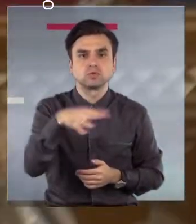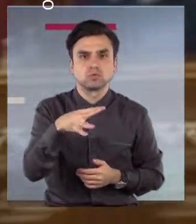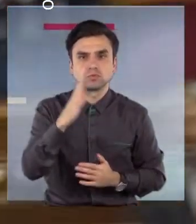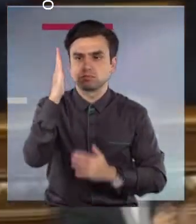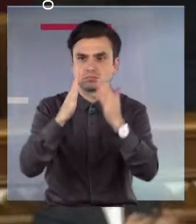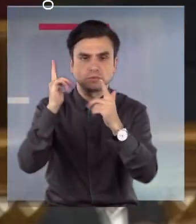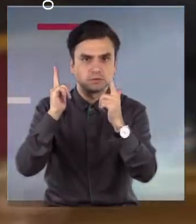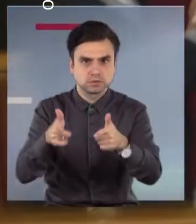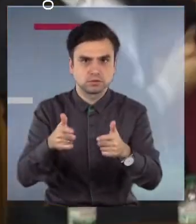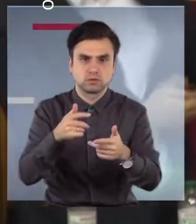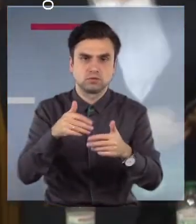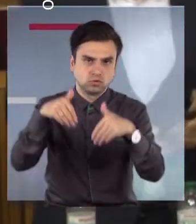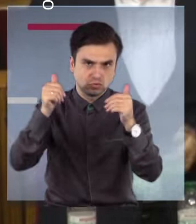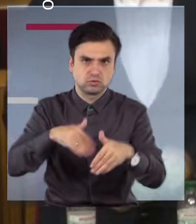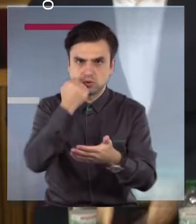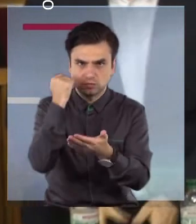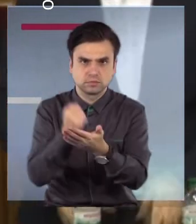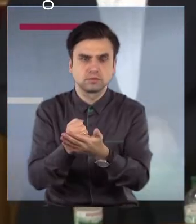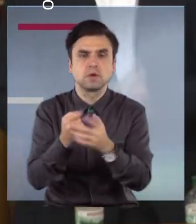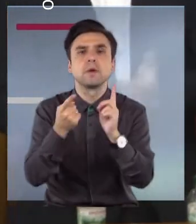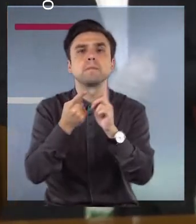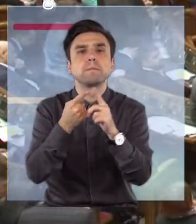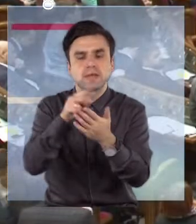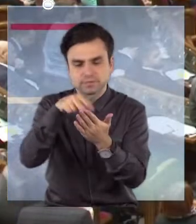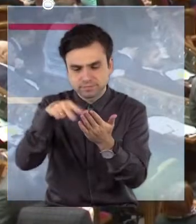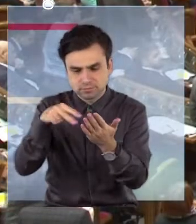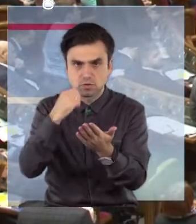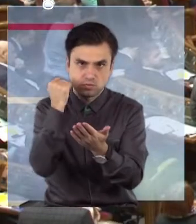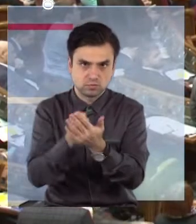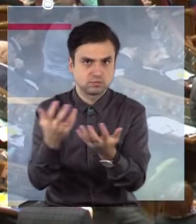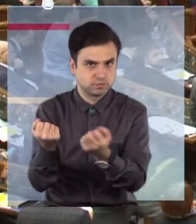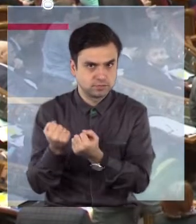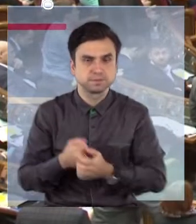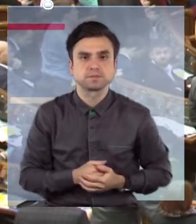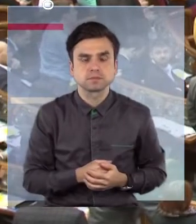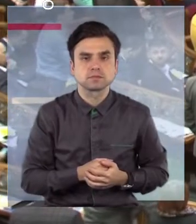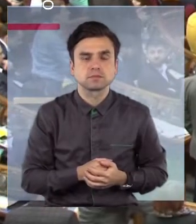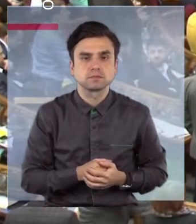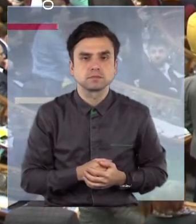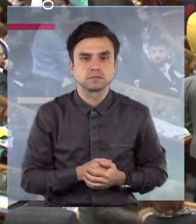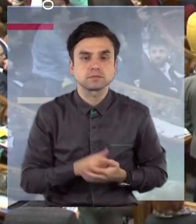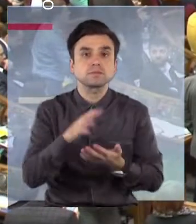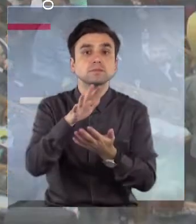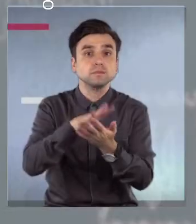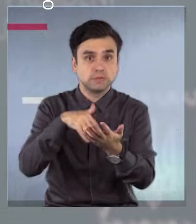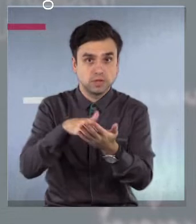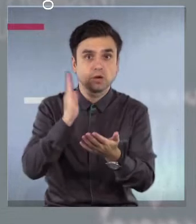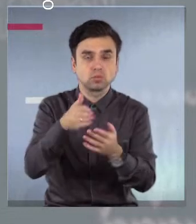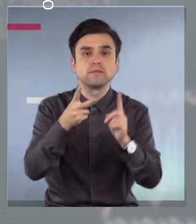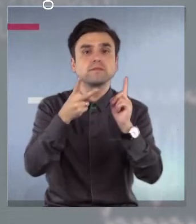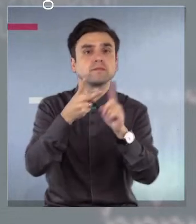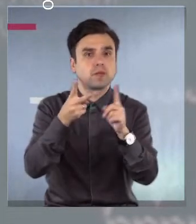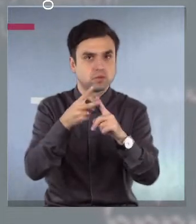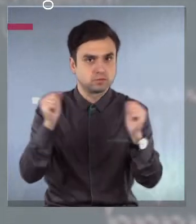Рішення прийнято, закон прийнятий в першому читанні за основу. Далі документ очікує друге читання, а перед цим, як